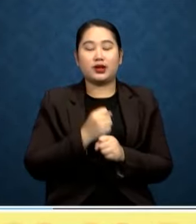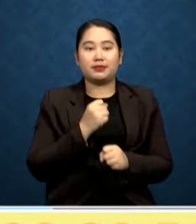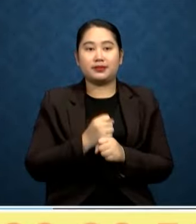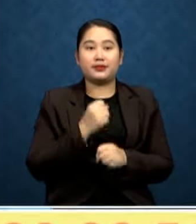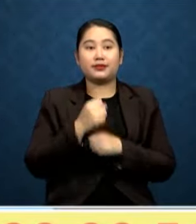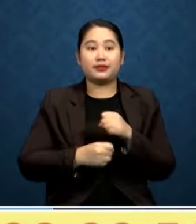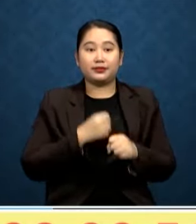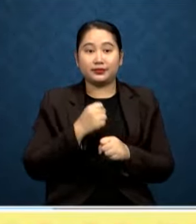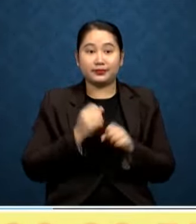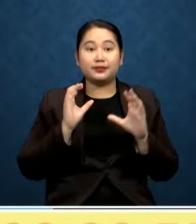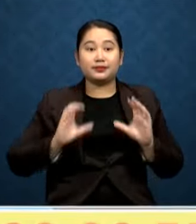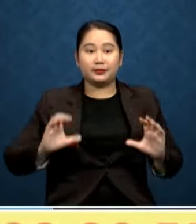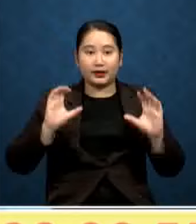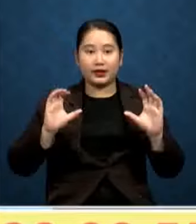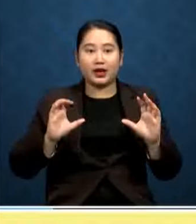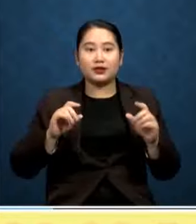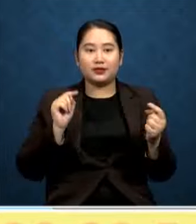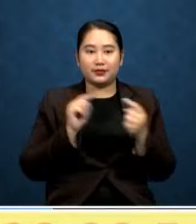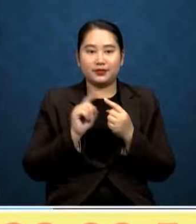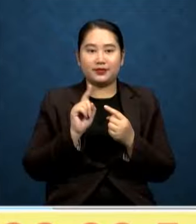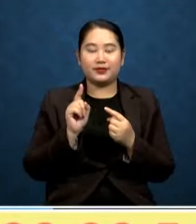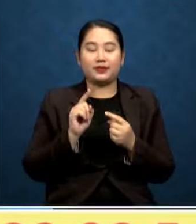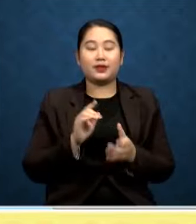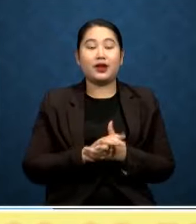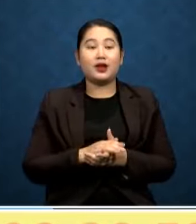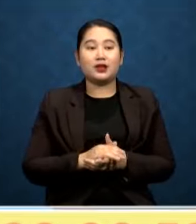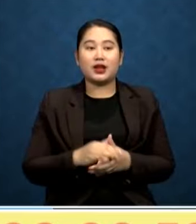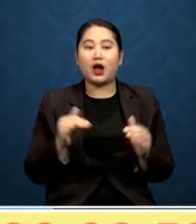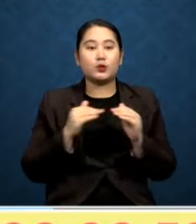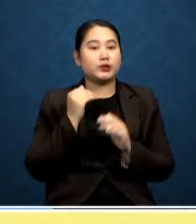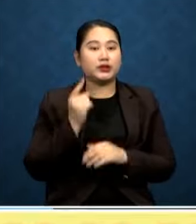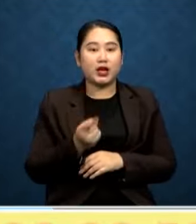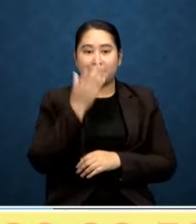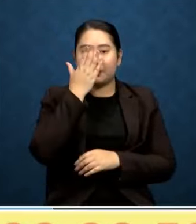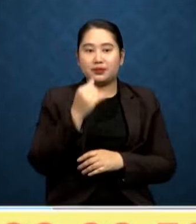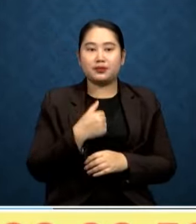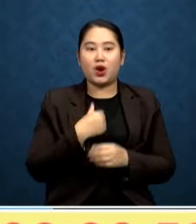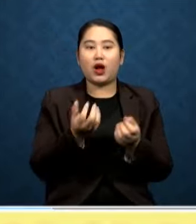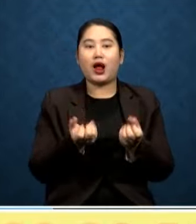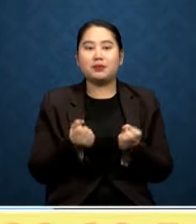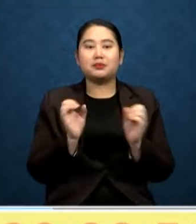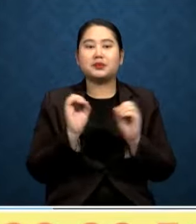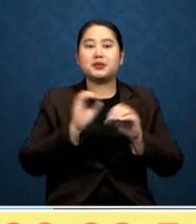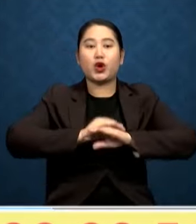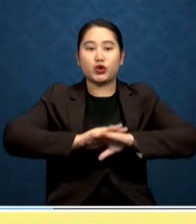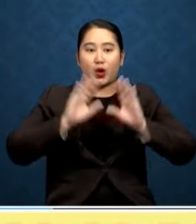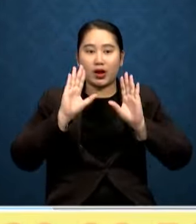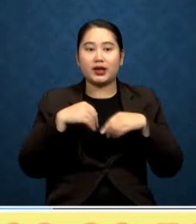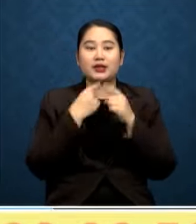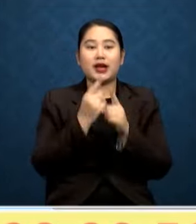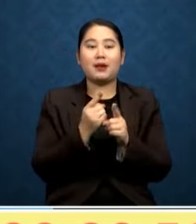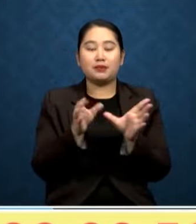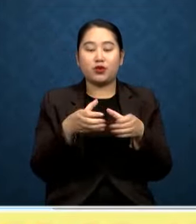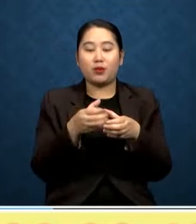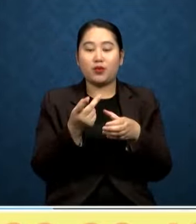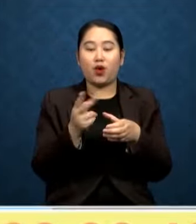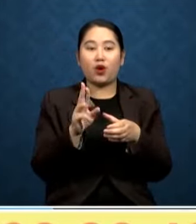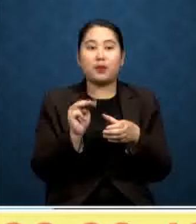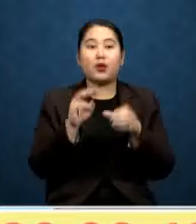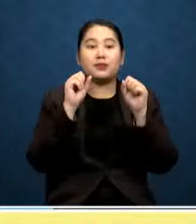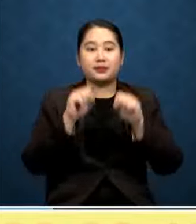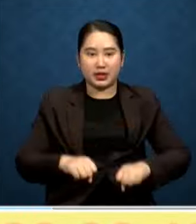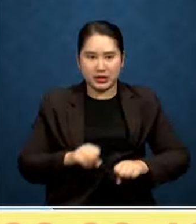อายุมีจำนวนเท่าเดิมเนื่องจากไม่มีการบรรจุทุกกรณียุกเลิกไปตามมติครม